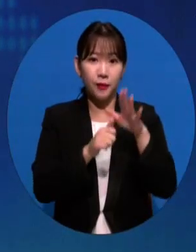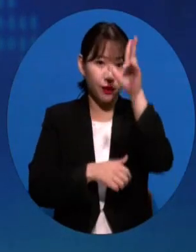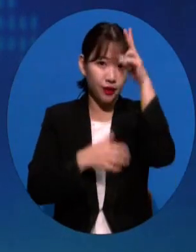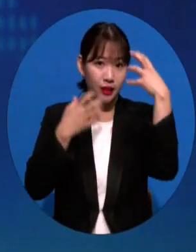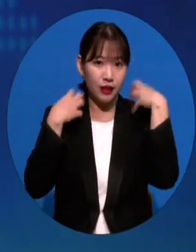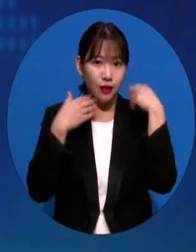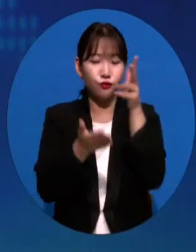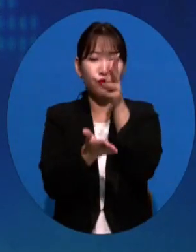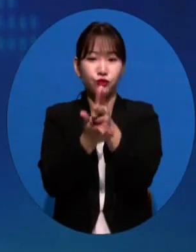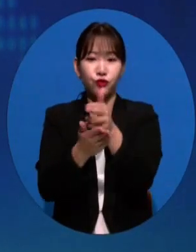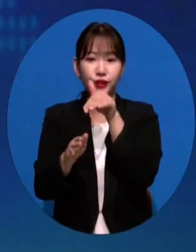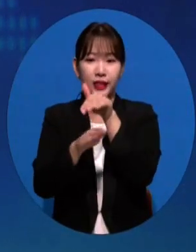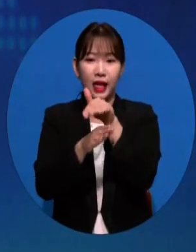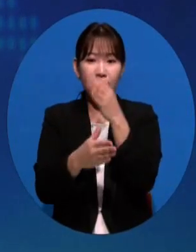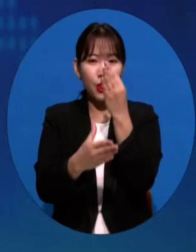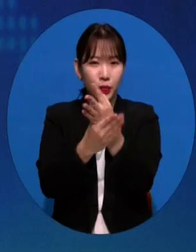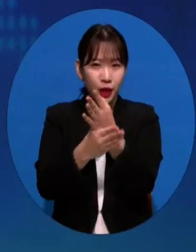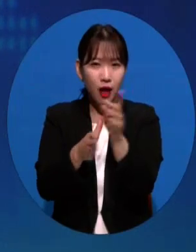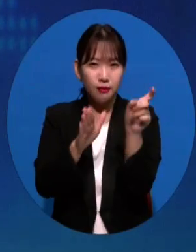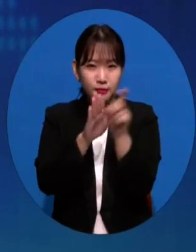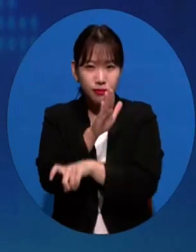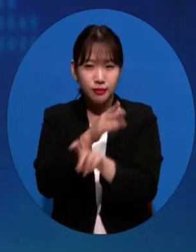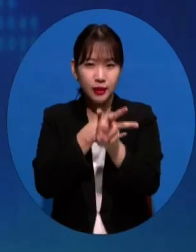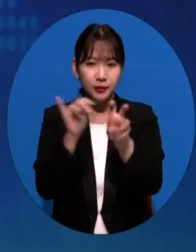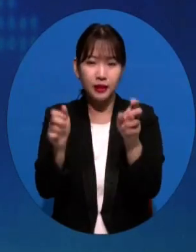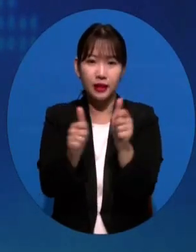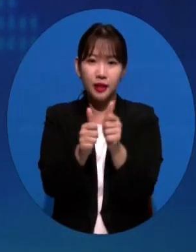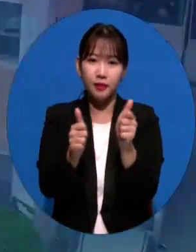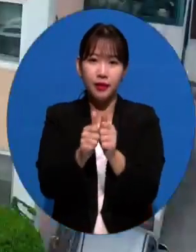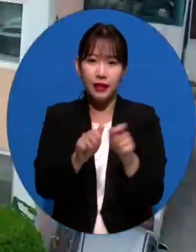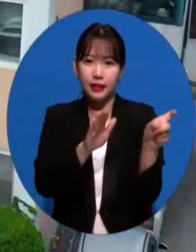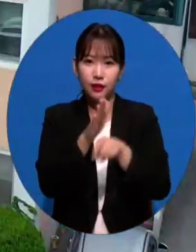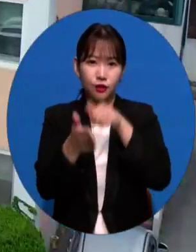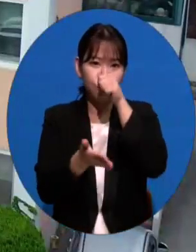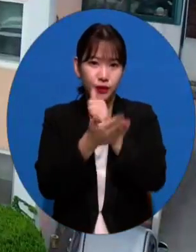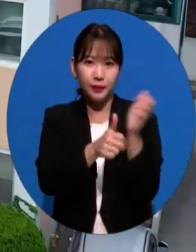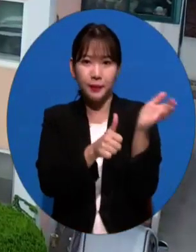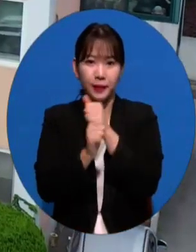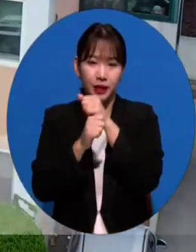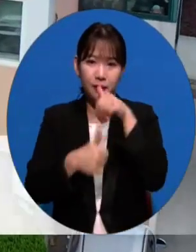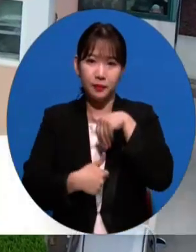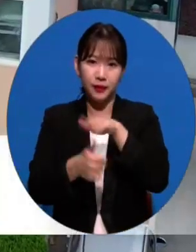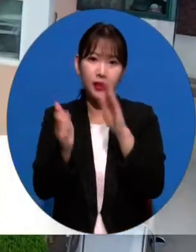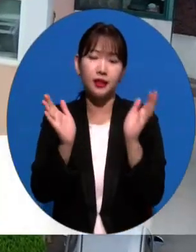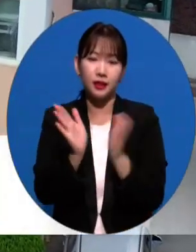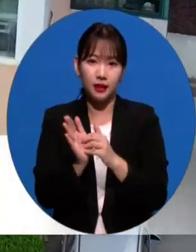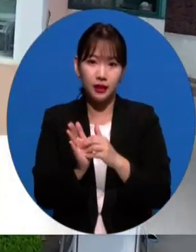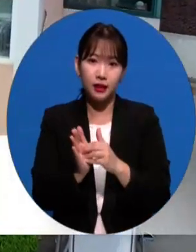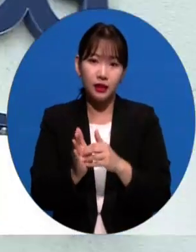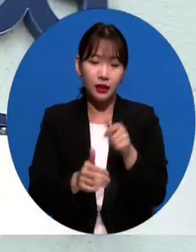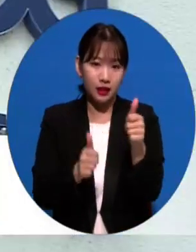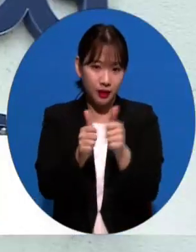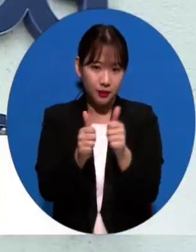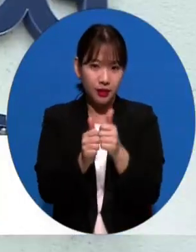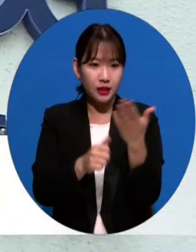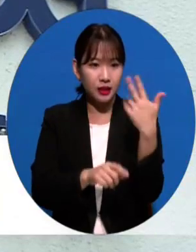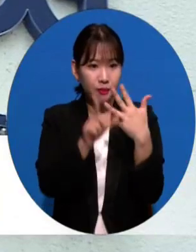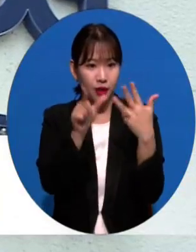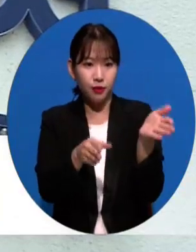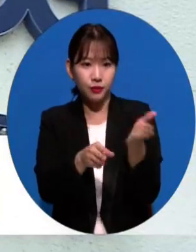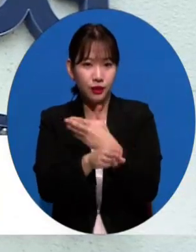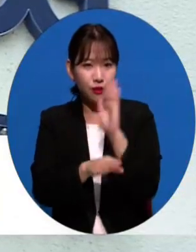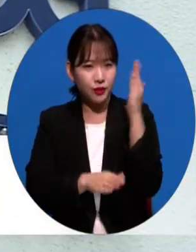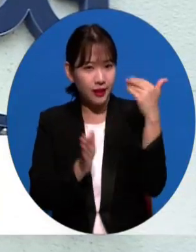한평경찰서는 주차된 차량에서 금품을 훔친 20대 남성을 절도 혐의로 구속 송치했습니다. 이 남성은 지난